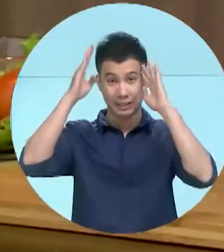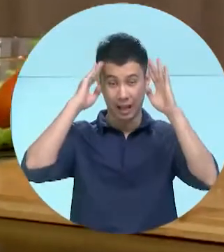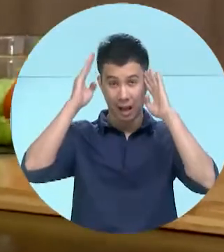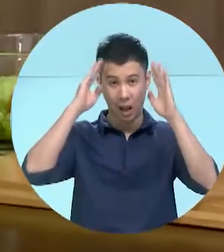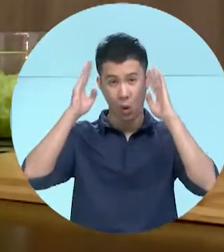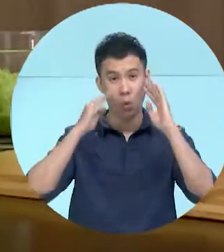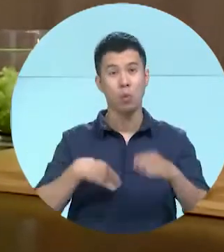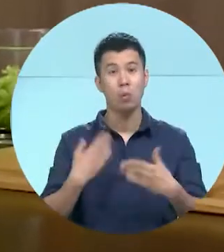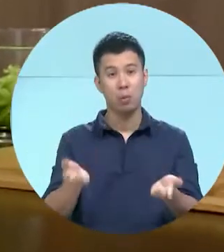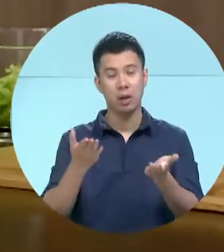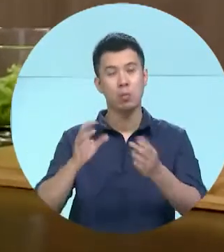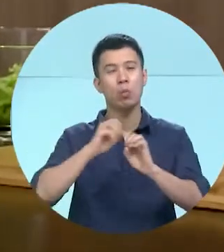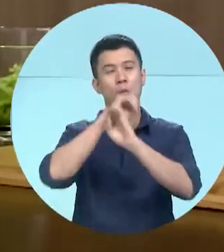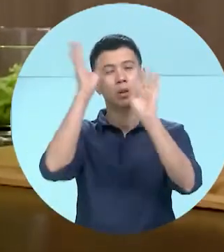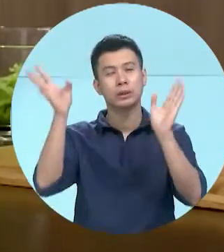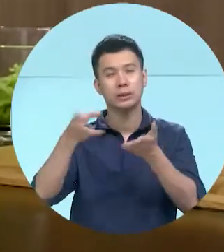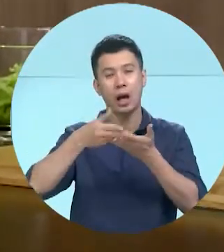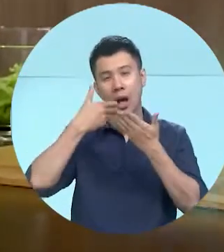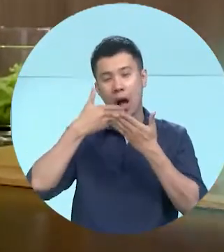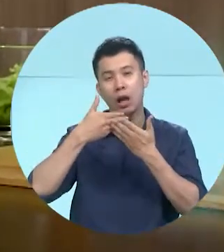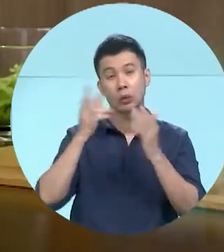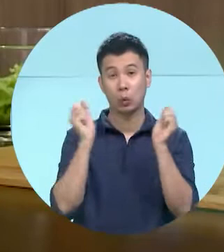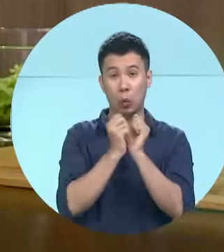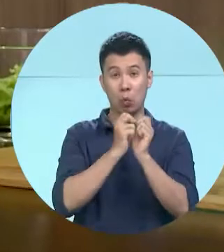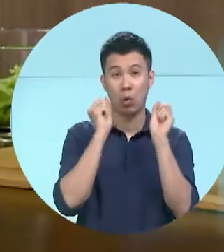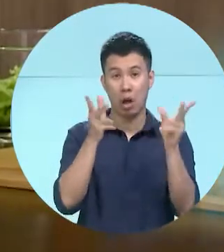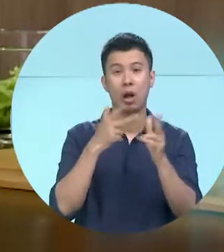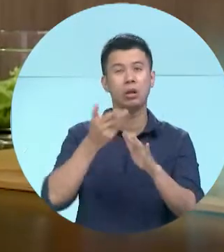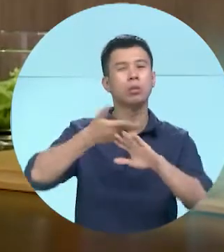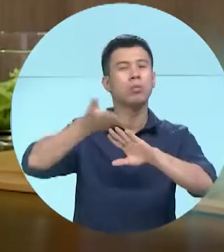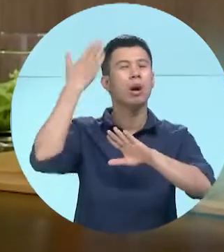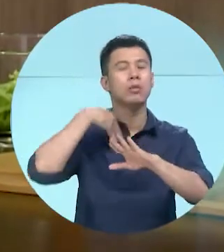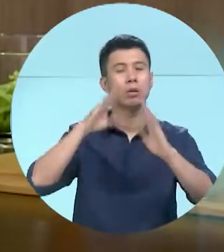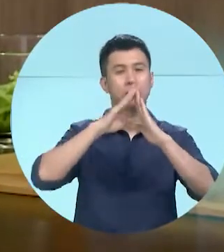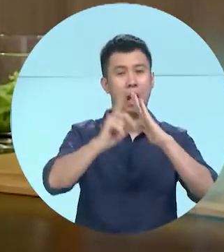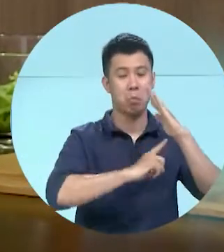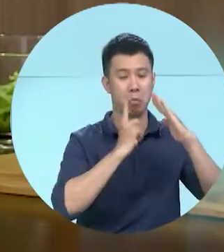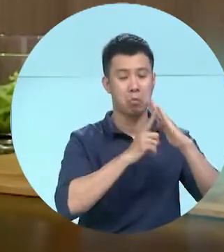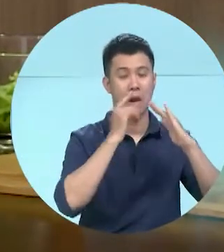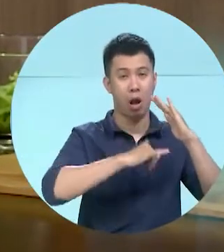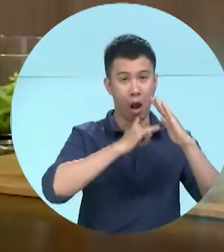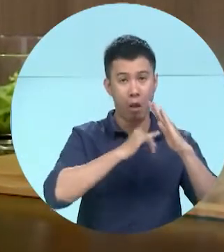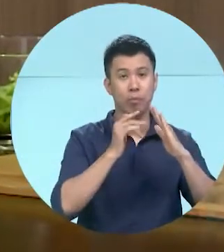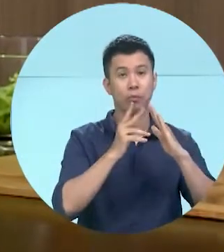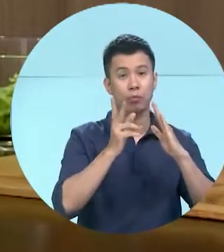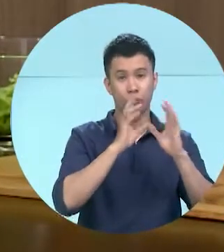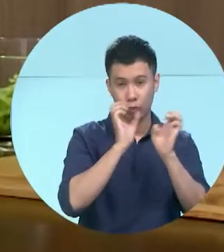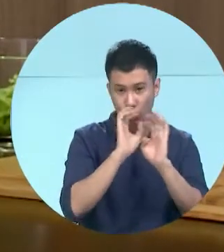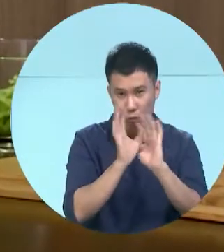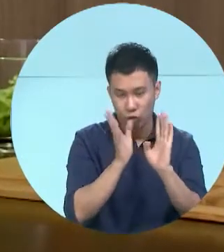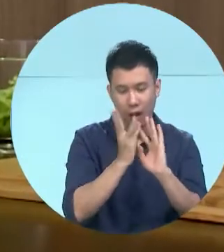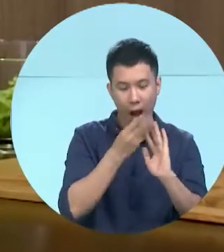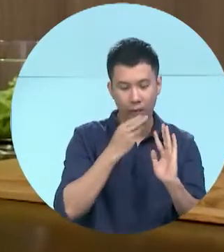chào quý vị và các bạn. Xin mời quý vị thưởng thức bữa sáng cùng với Châu. Trước đây thì Châu hiếm khi ở nhà một mình lắm, hoặc là tự chuẩn bị đồ ăn như thế